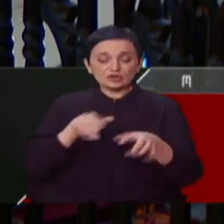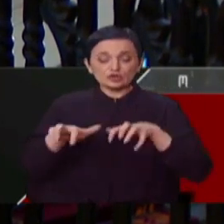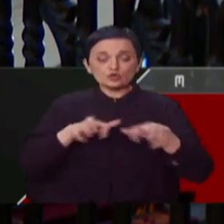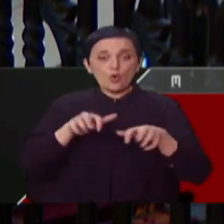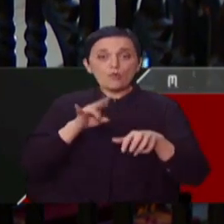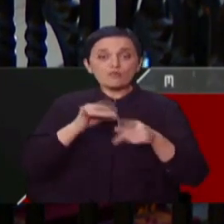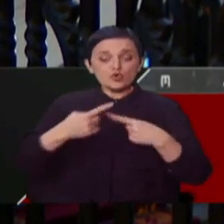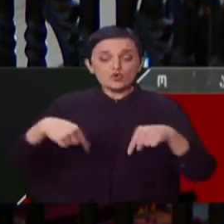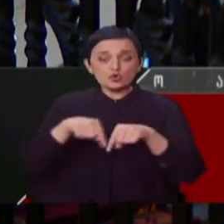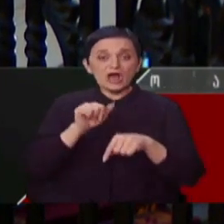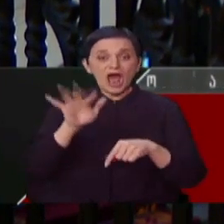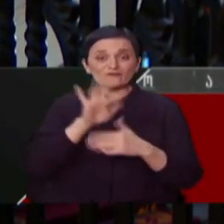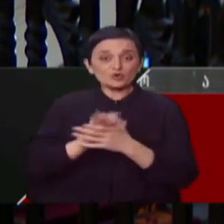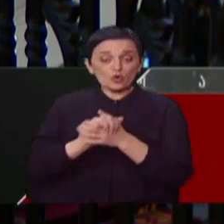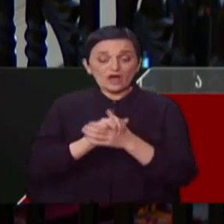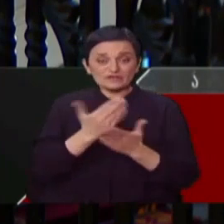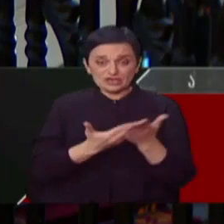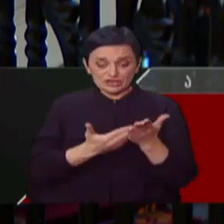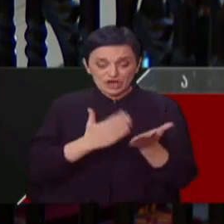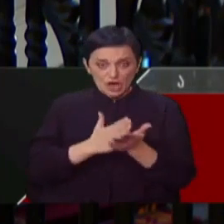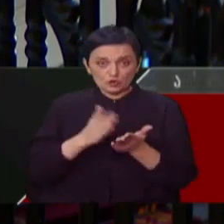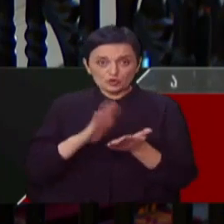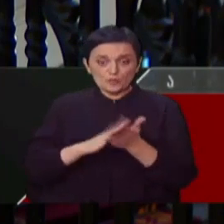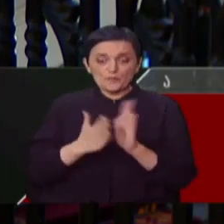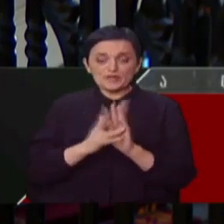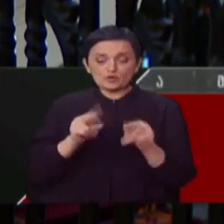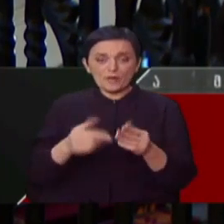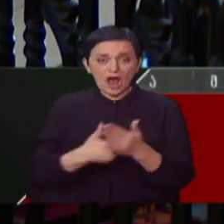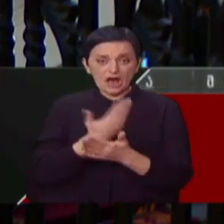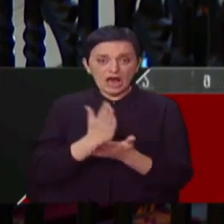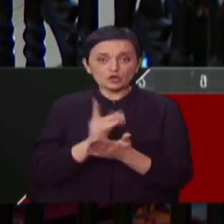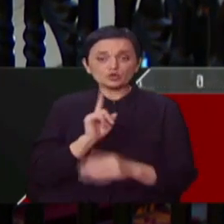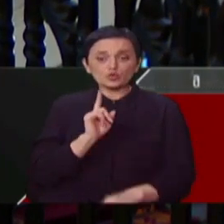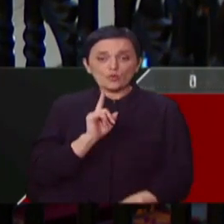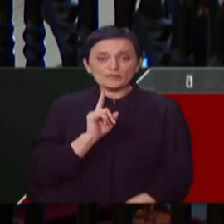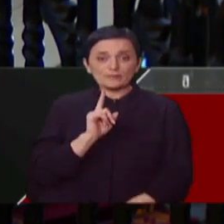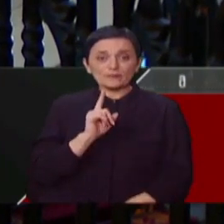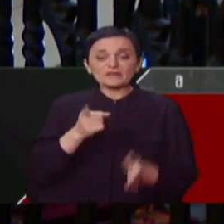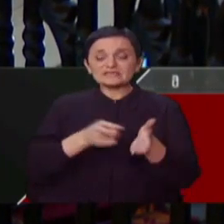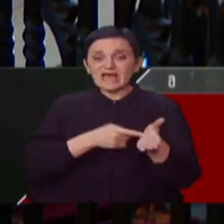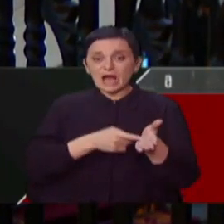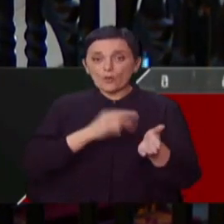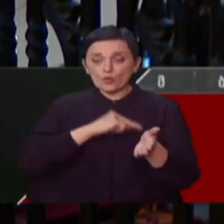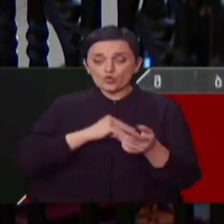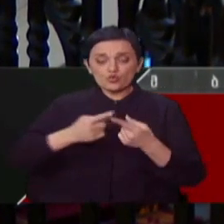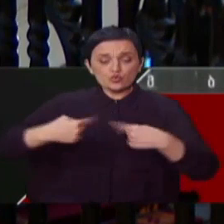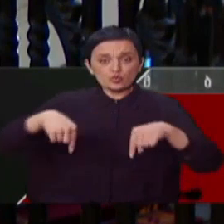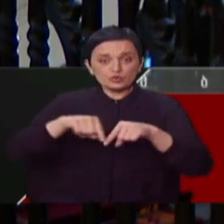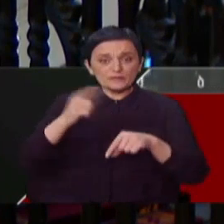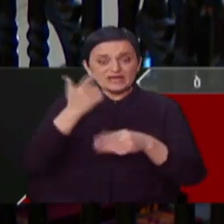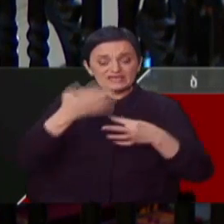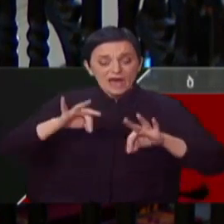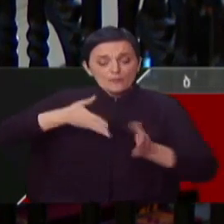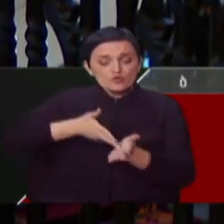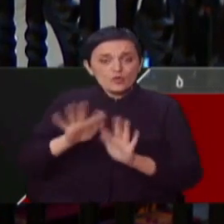ბიუროსთან დაკავშირებით, რაც ევროკავშირის რეკომენდაცია არის, პირობა არის ერთ-ერთი ახალი, რომ იყოს საგამოძიებო უწყება დამოუკიდებელი